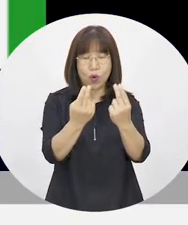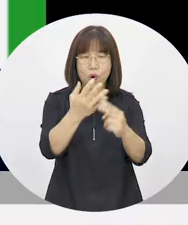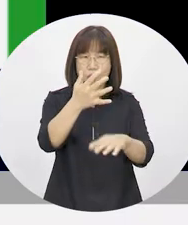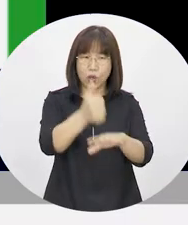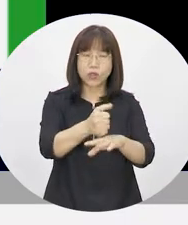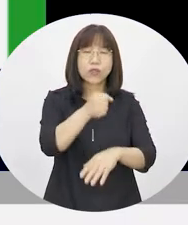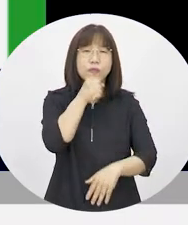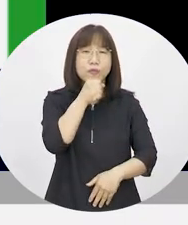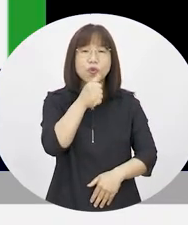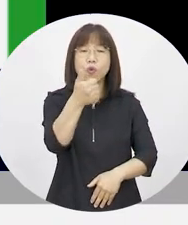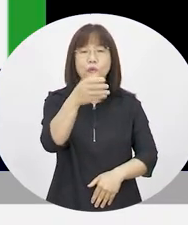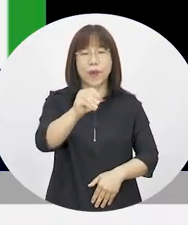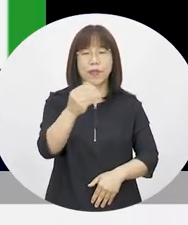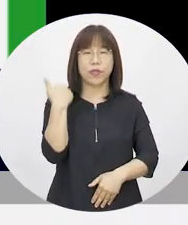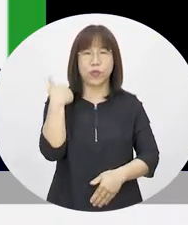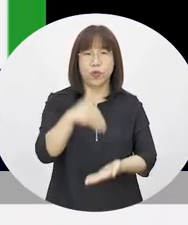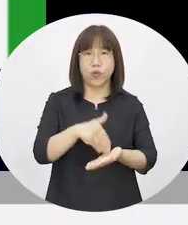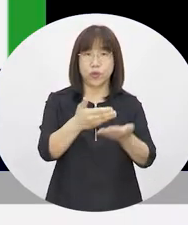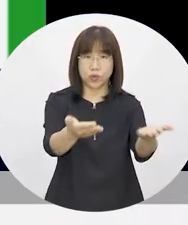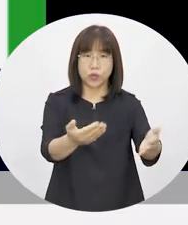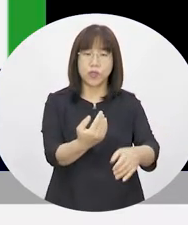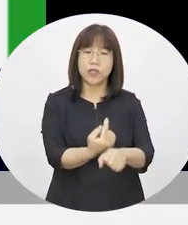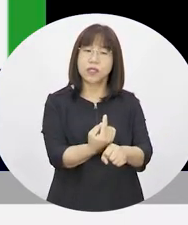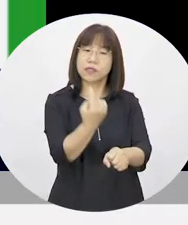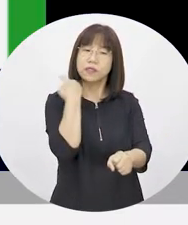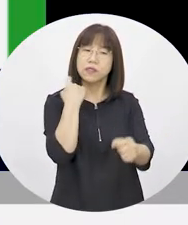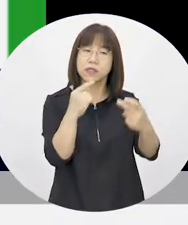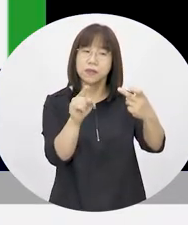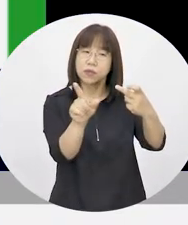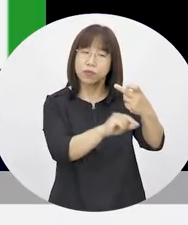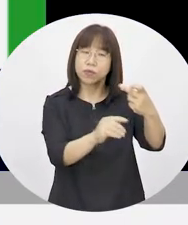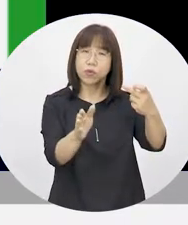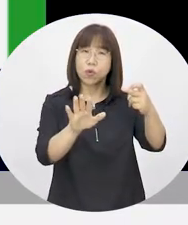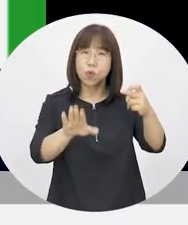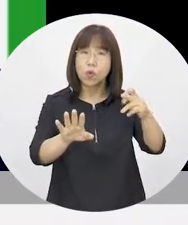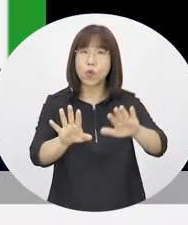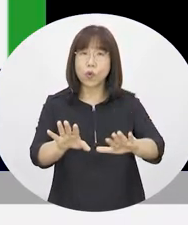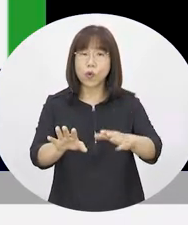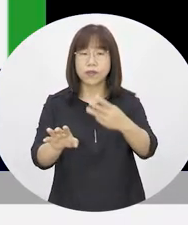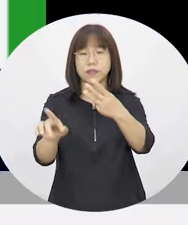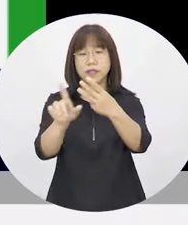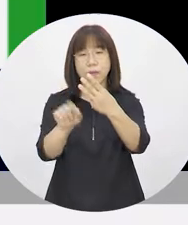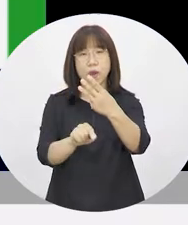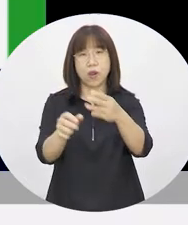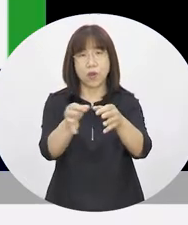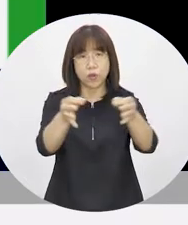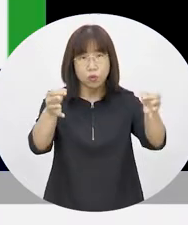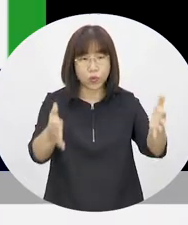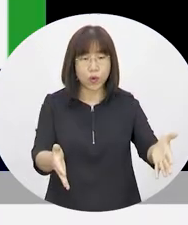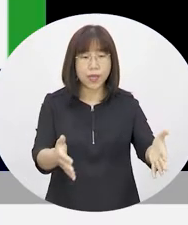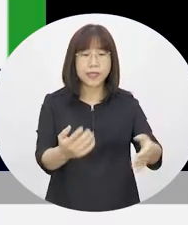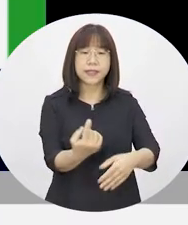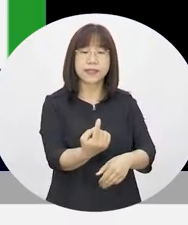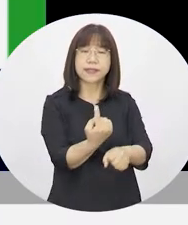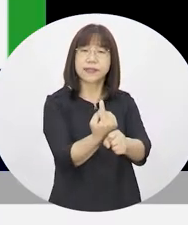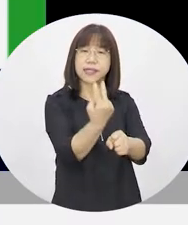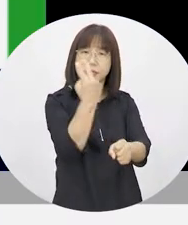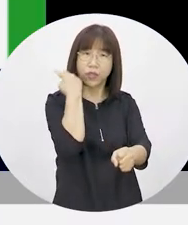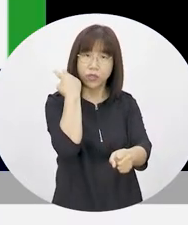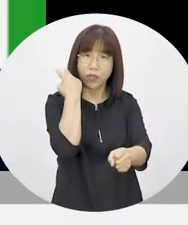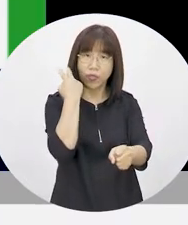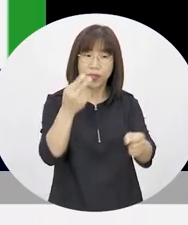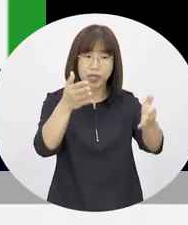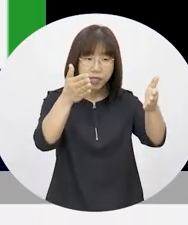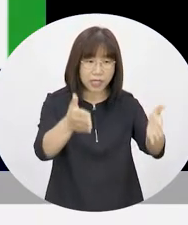5만 마일리지를 돌려주고 있습니다. 특히 지난해 12월부터 올해 3월 기간 동안 2년 전 같은